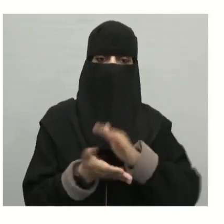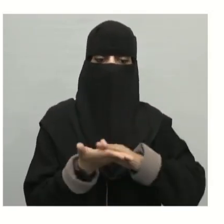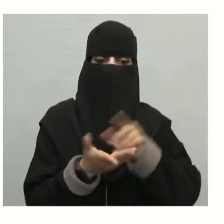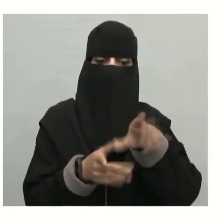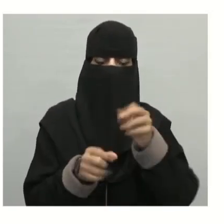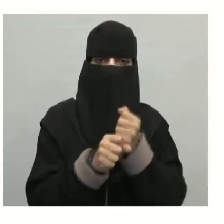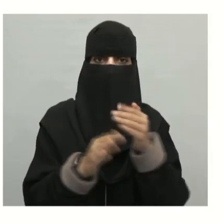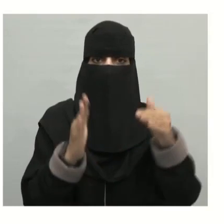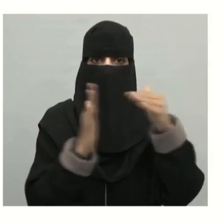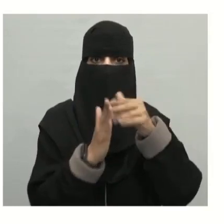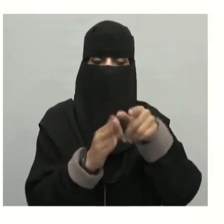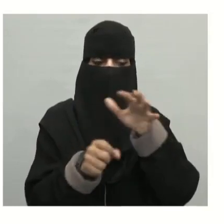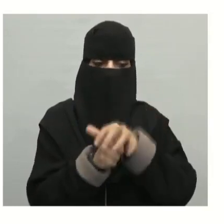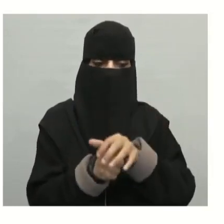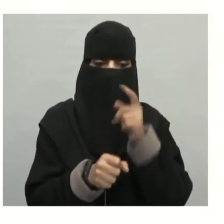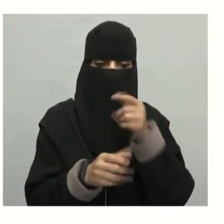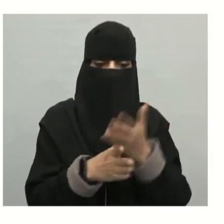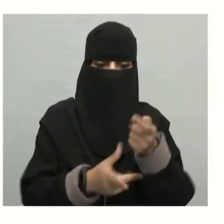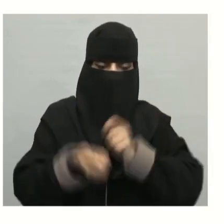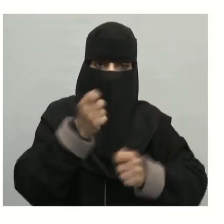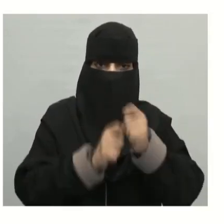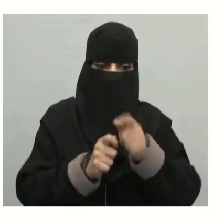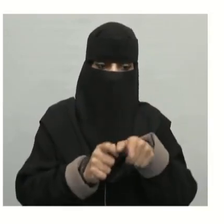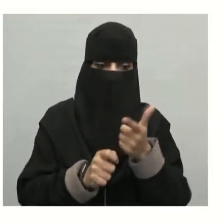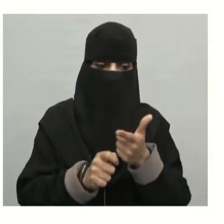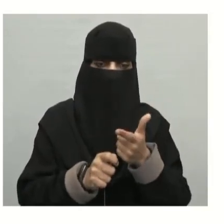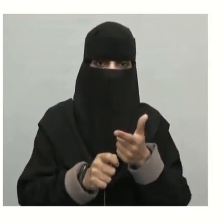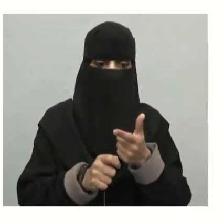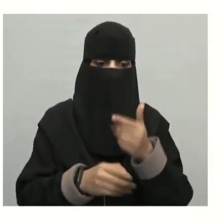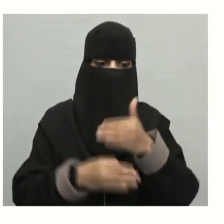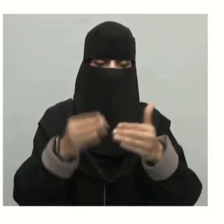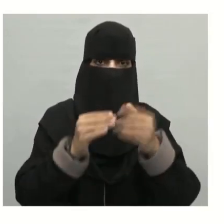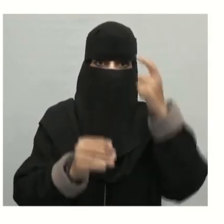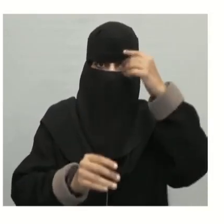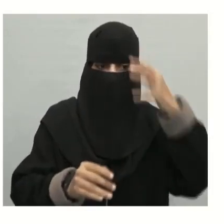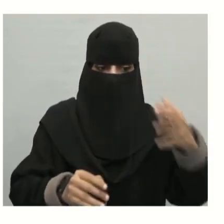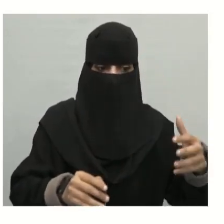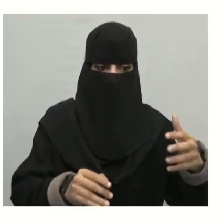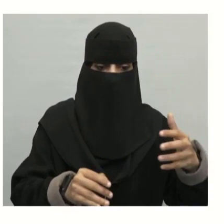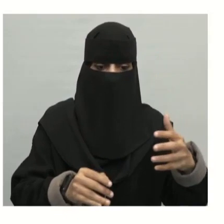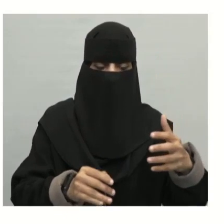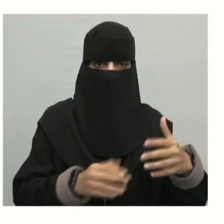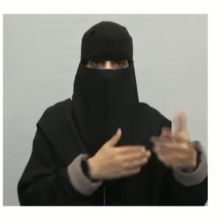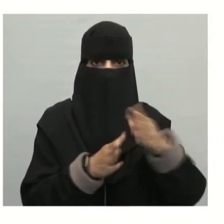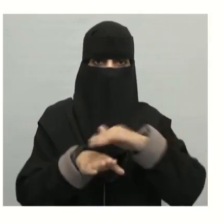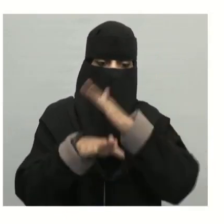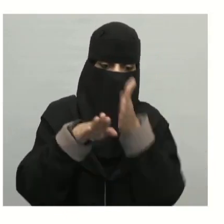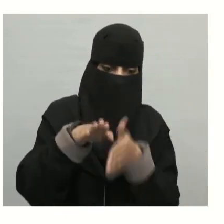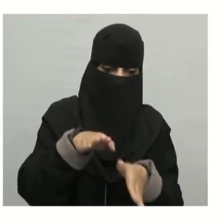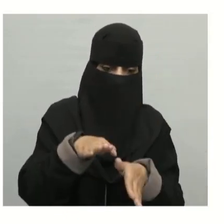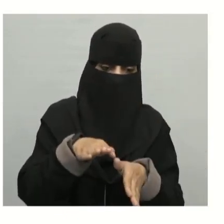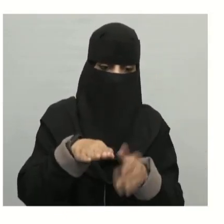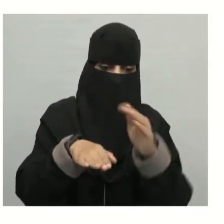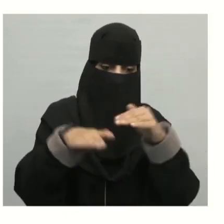الارضيه التي تنتج الضغط اللازم لتكون الصخور المتحوله هي بناء الجبال الحركه على الصدوع